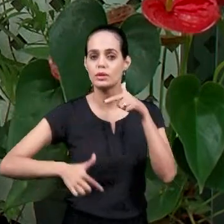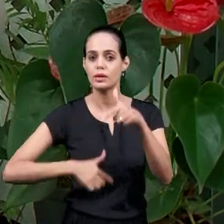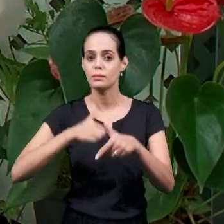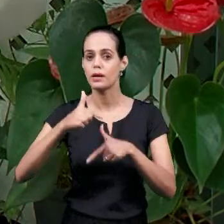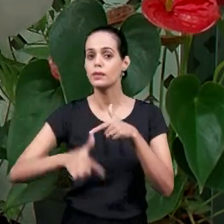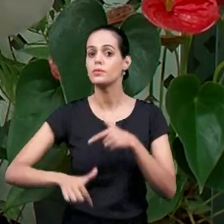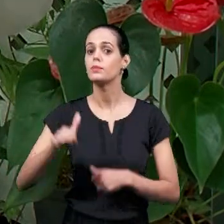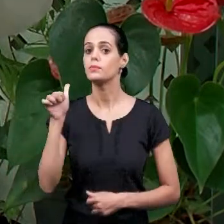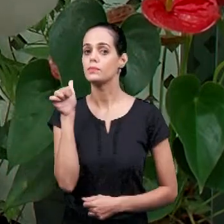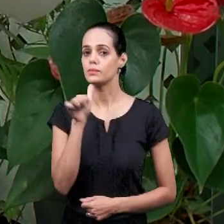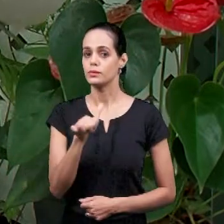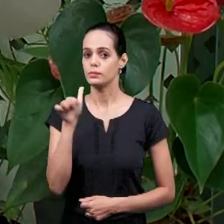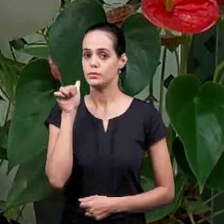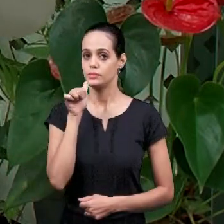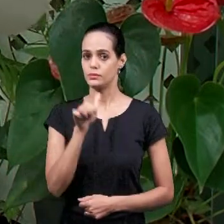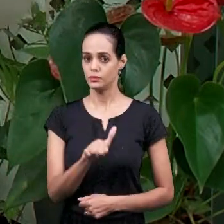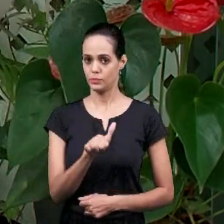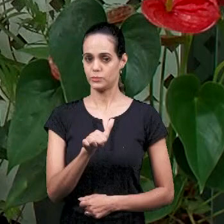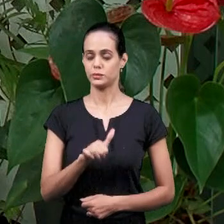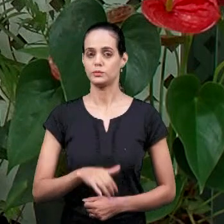travail féminin.